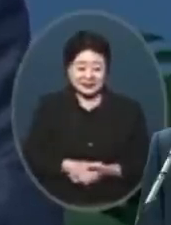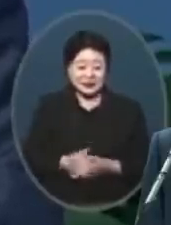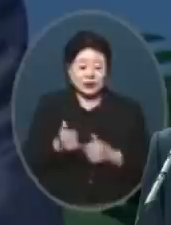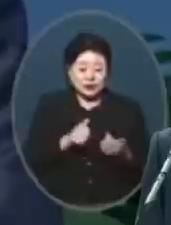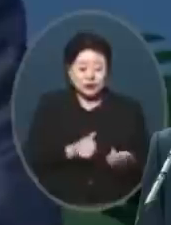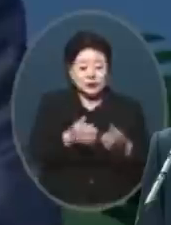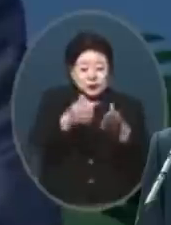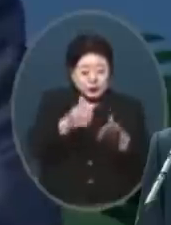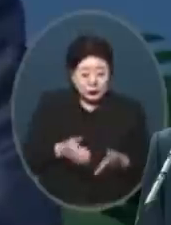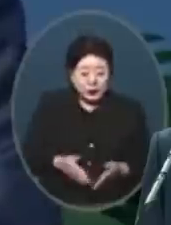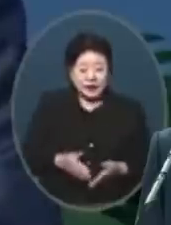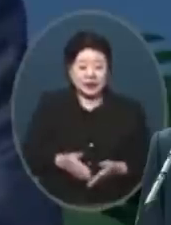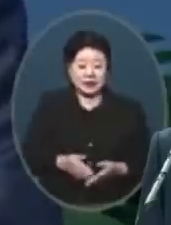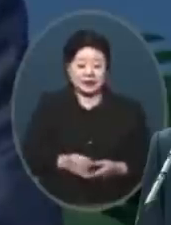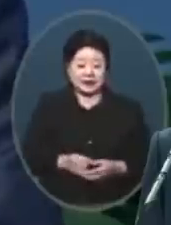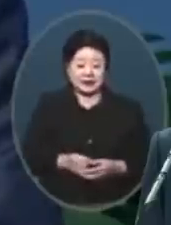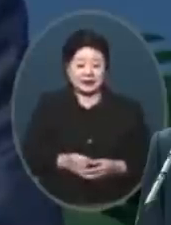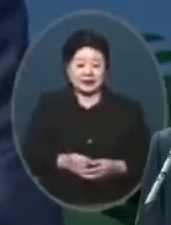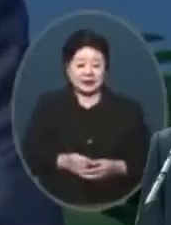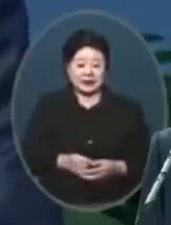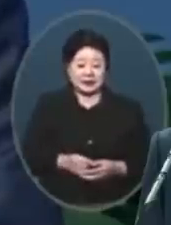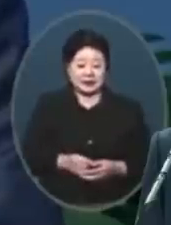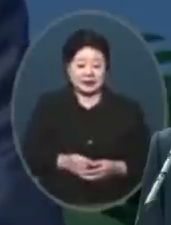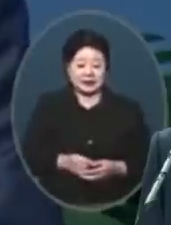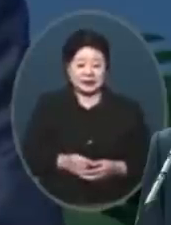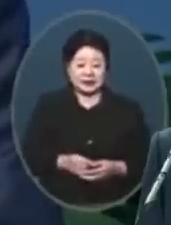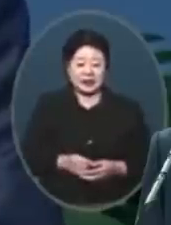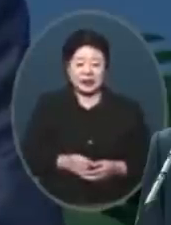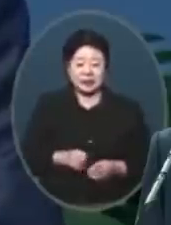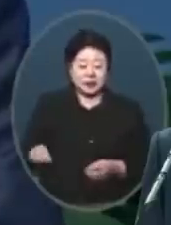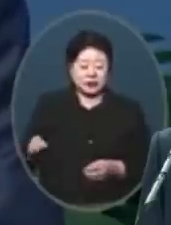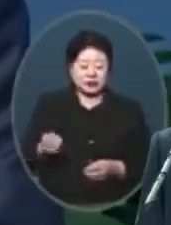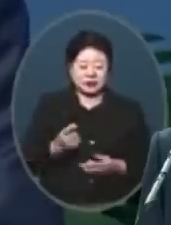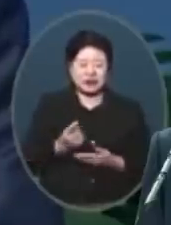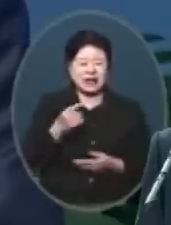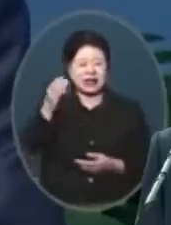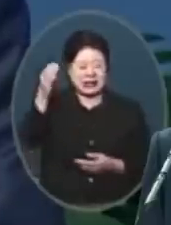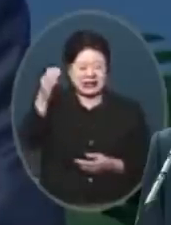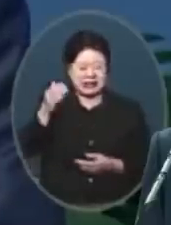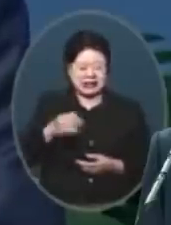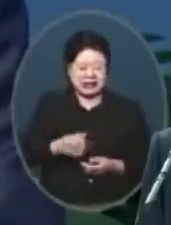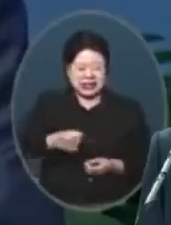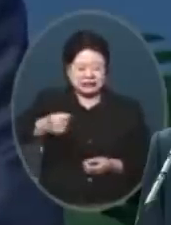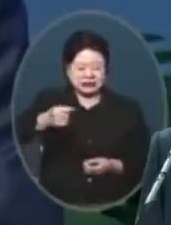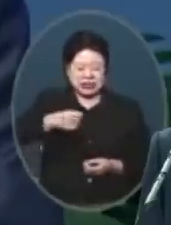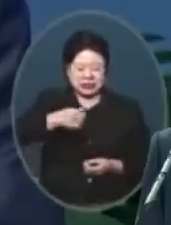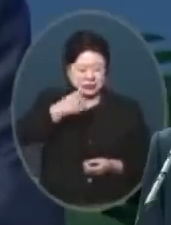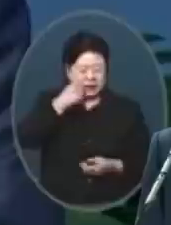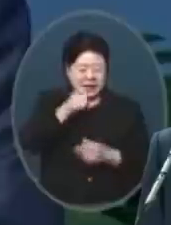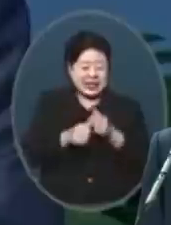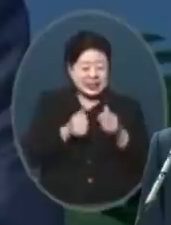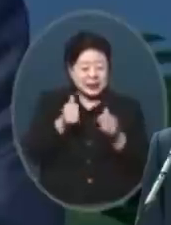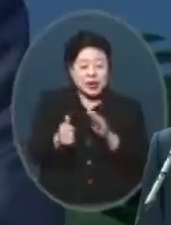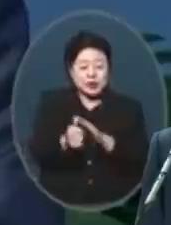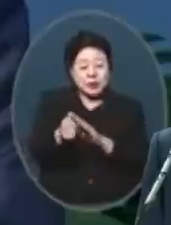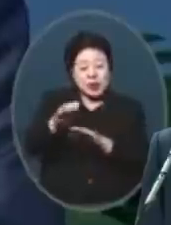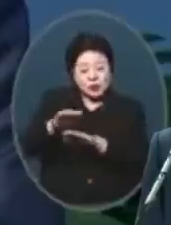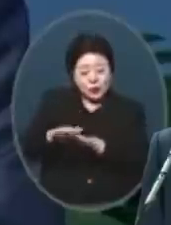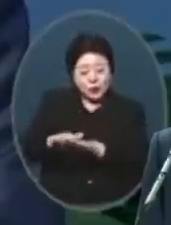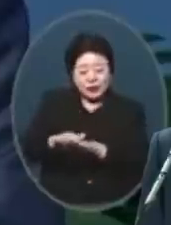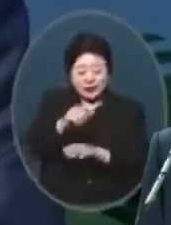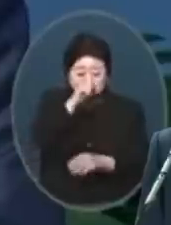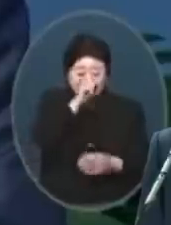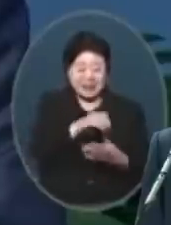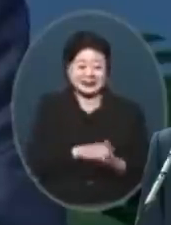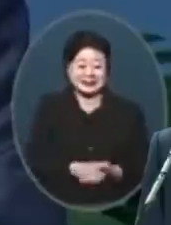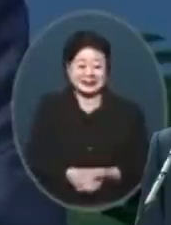죽음을 통해서 다 놓아놓고 가지 그러면 죽어 못 갑니다. 하나님께 소망을 두는 것이 가장 좋은